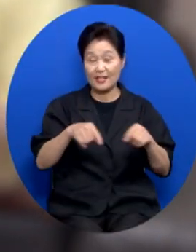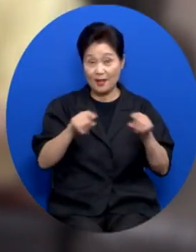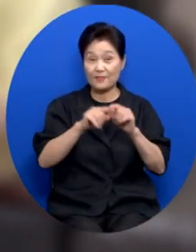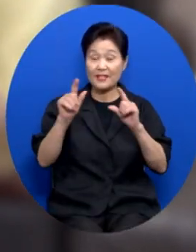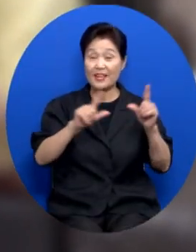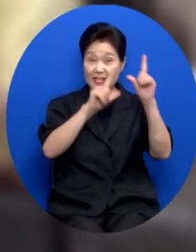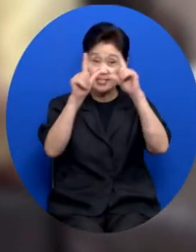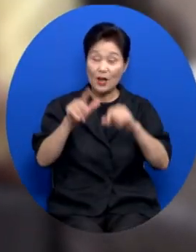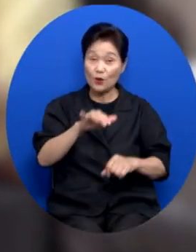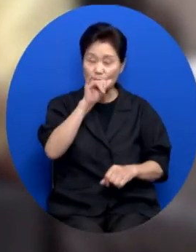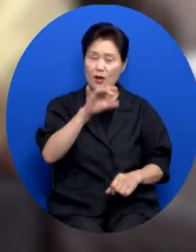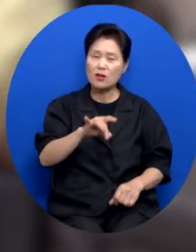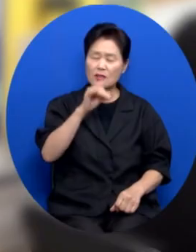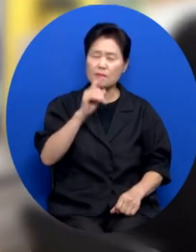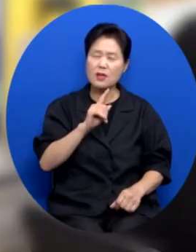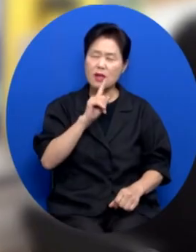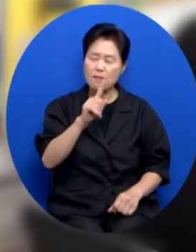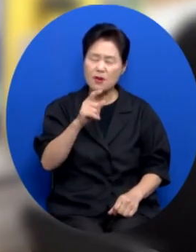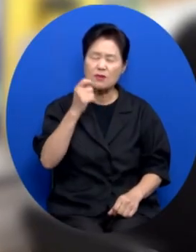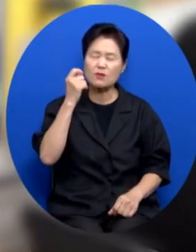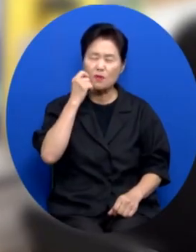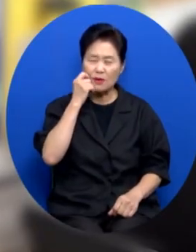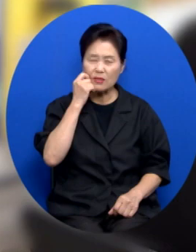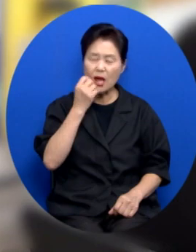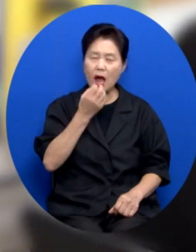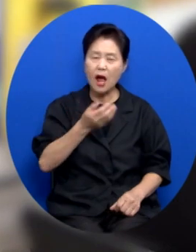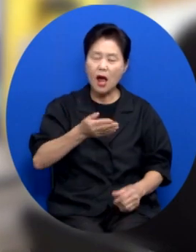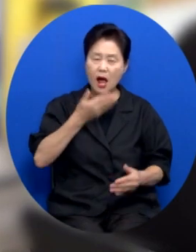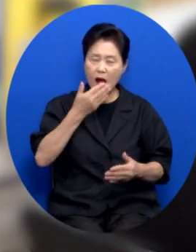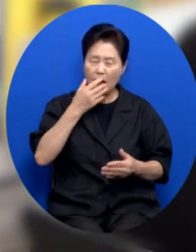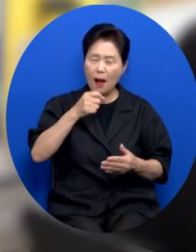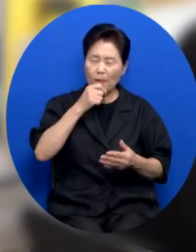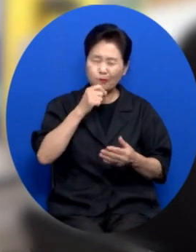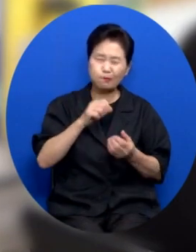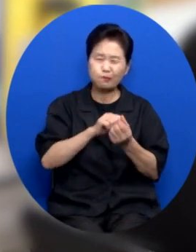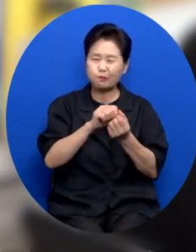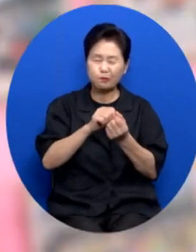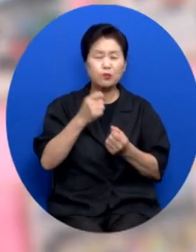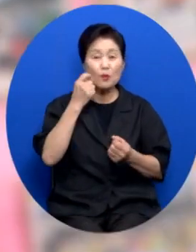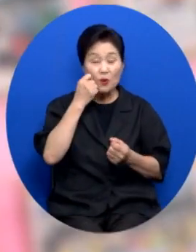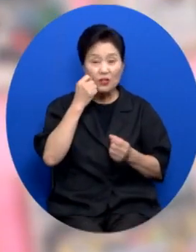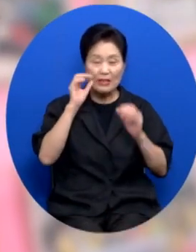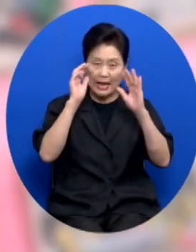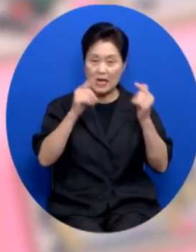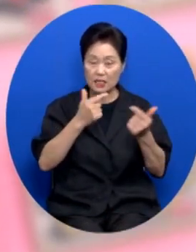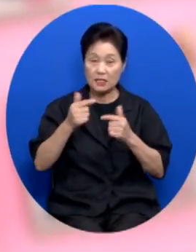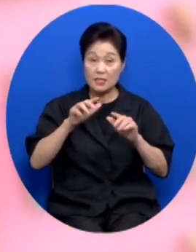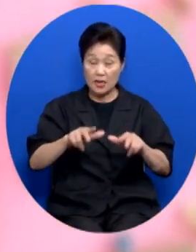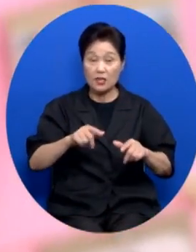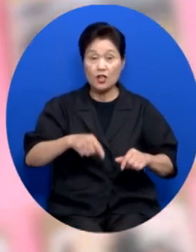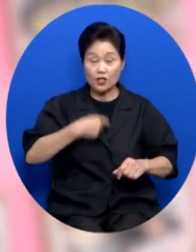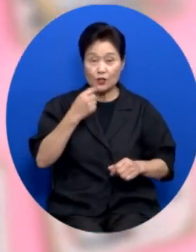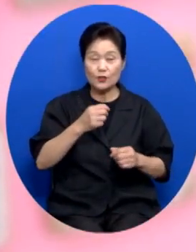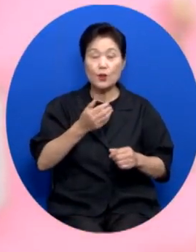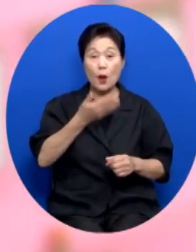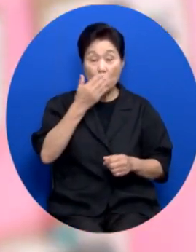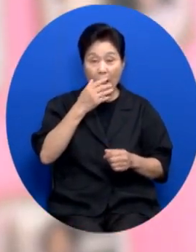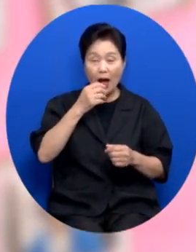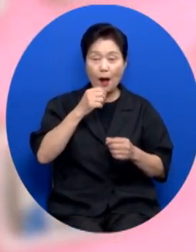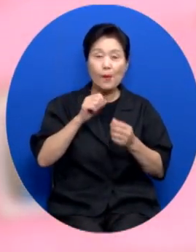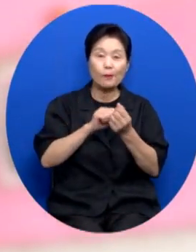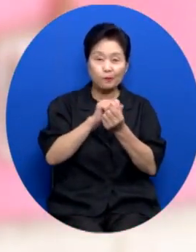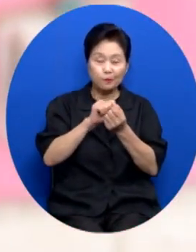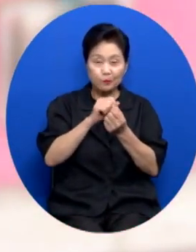수도 밥을 씹지도 못했던 아이에게 하나님의 사랑을 전하며 스스로 밥을 씹고 하나님께 감사 기도를 하는